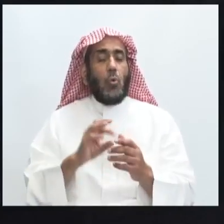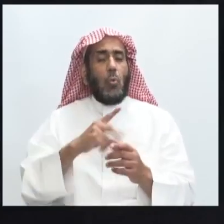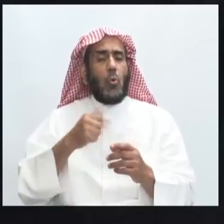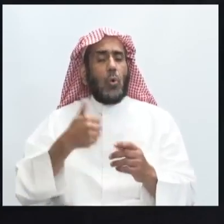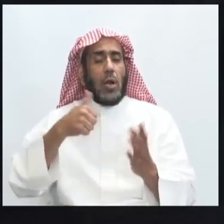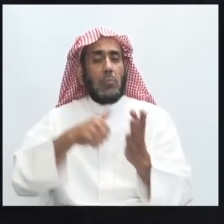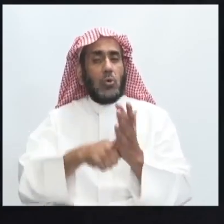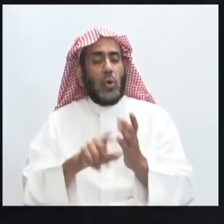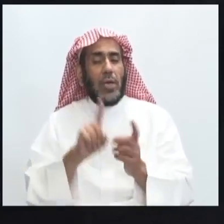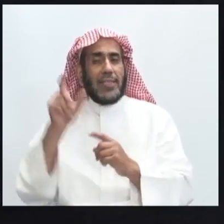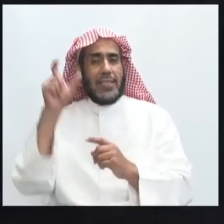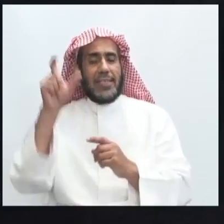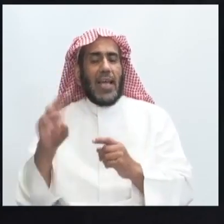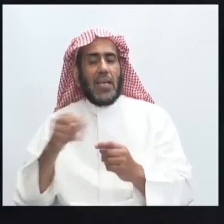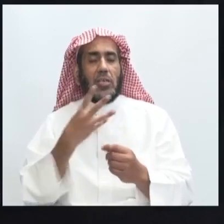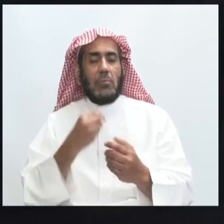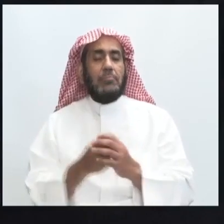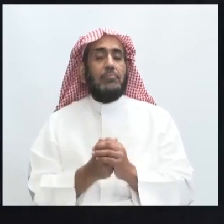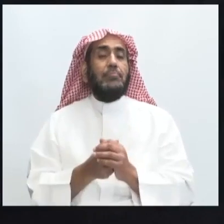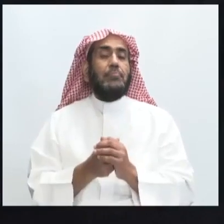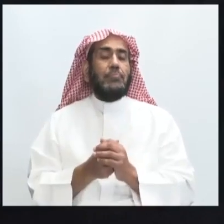مجهول لدى السائل جميل